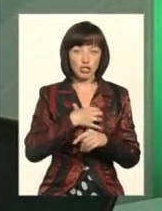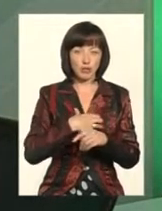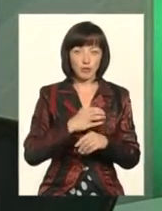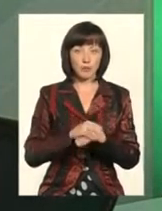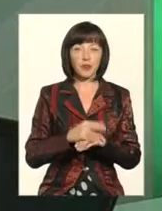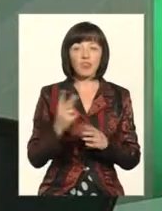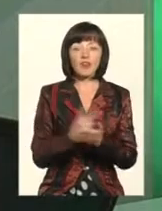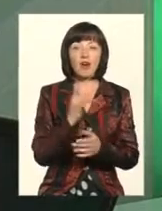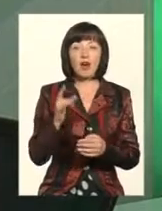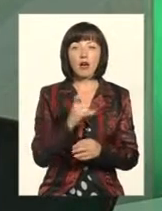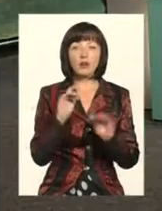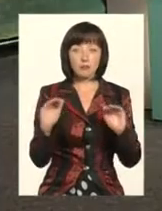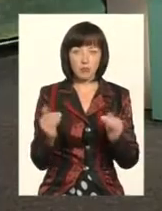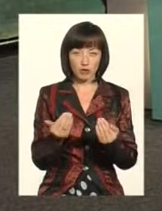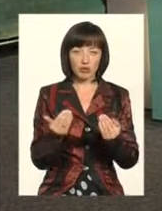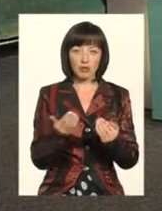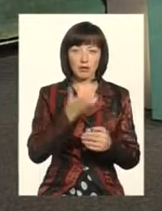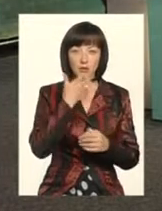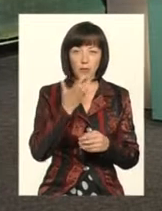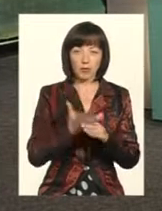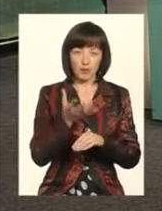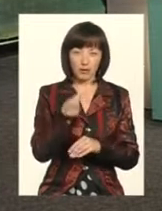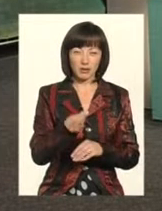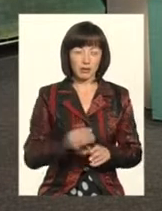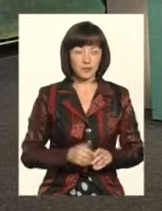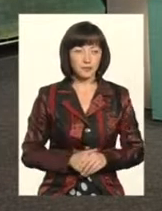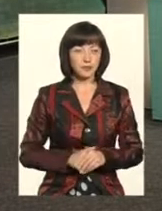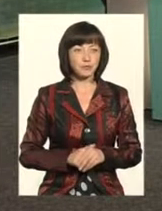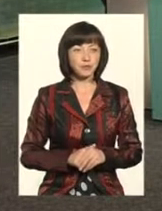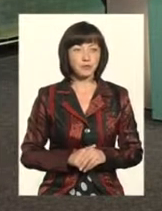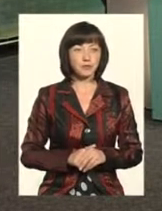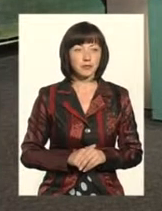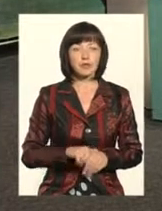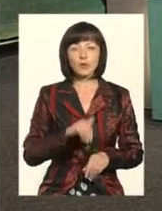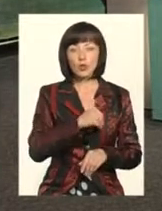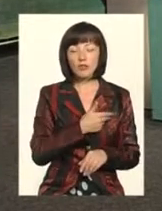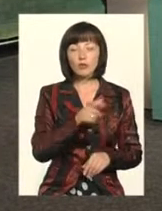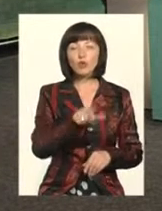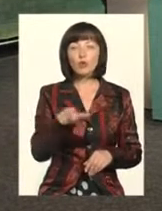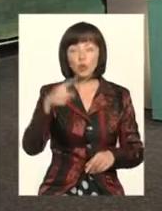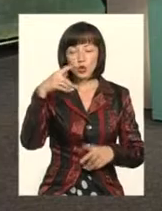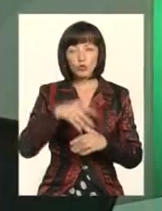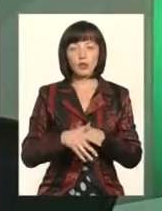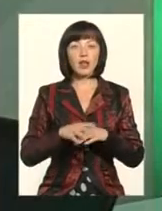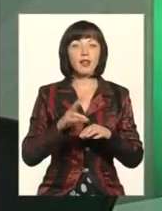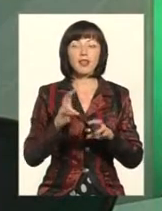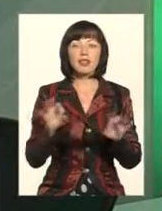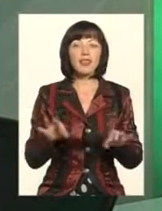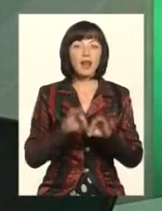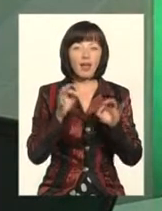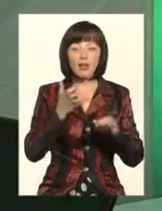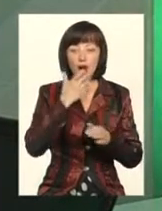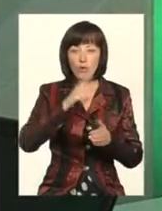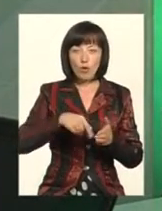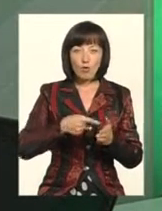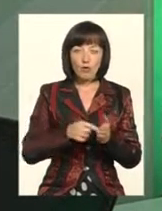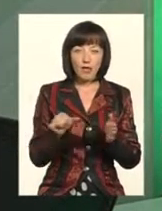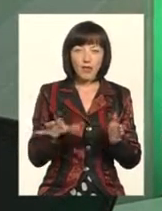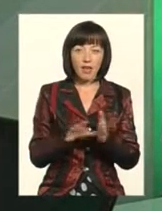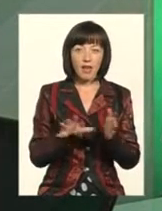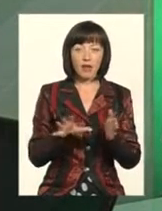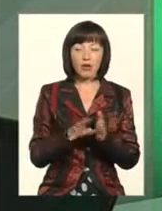рази менше фактично потреб платиться. Я хотів би, щоб мешканці міста розуміли, що ні в якому разі ні Теплокомуненерго, ні Південно-Західний